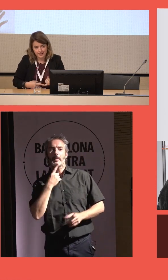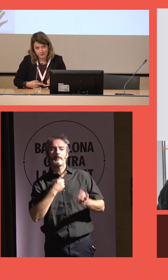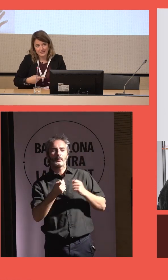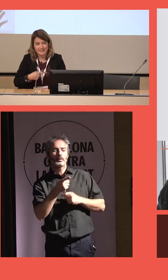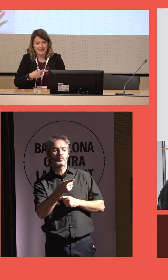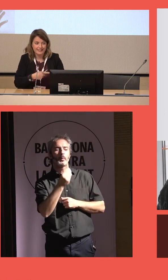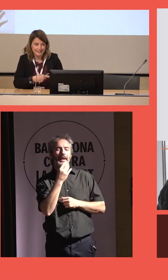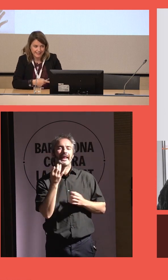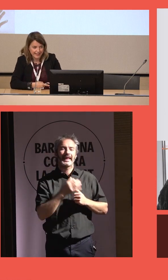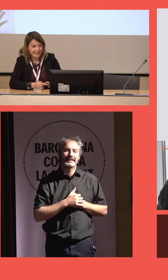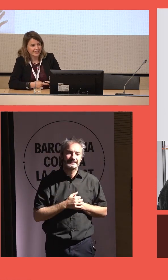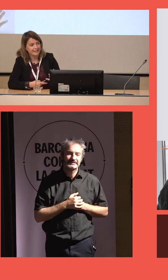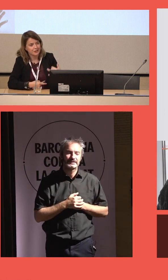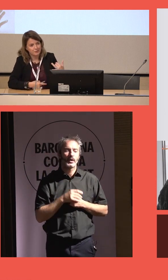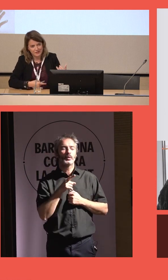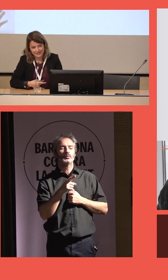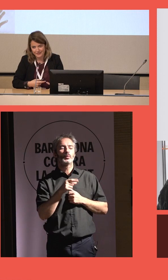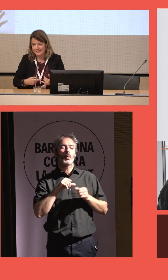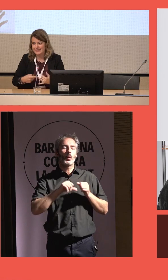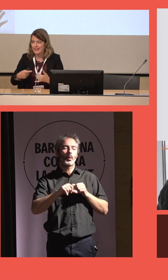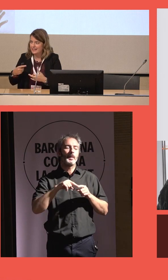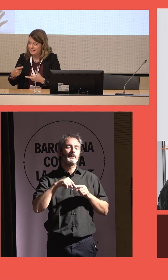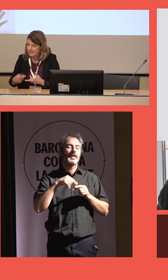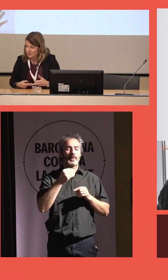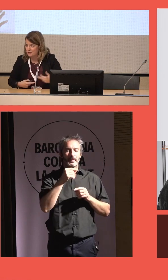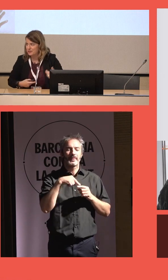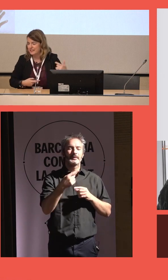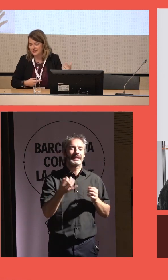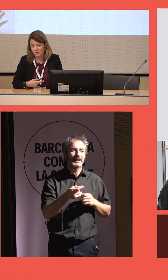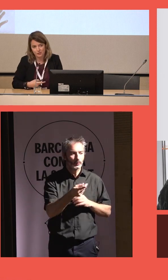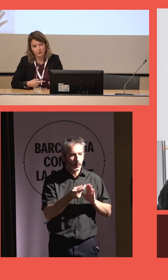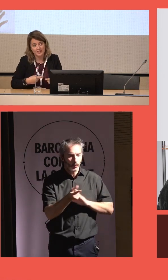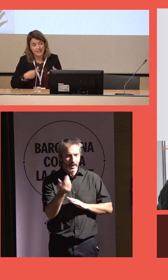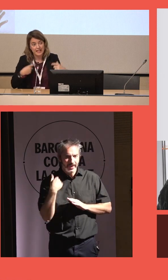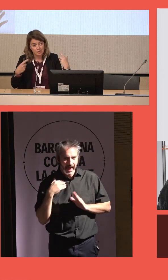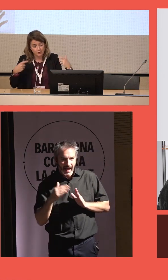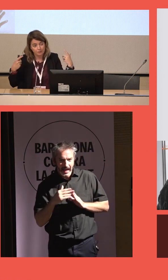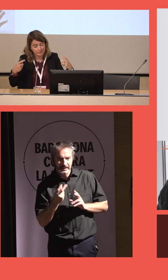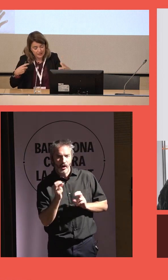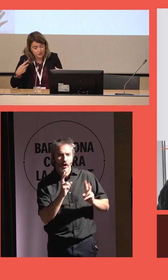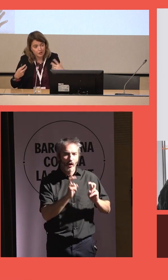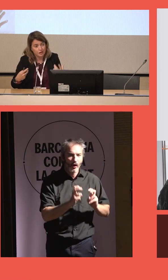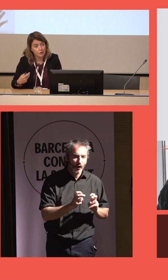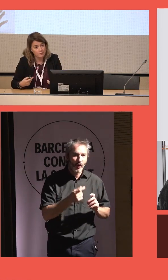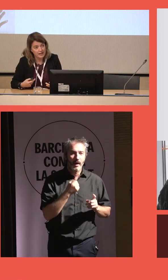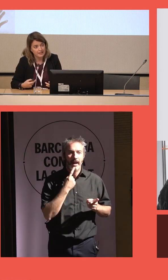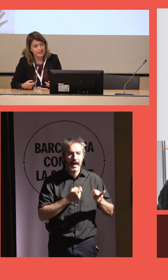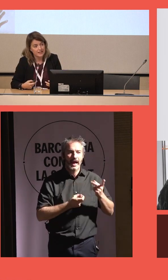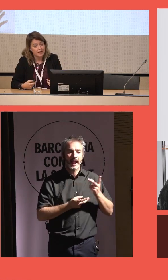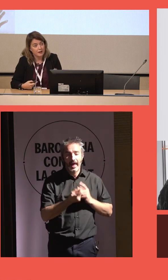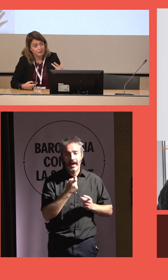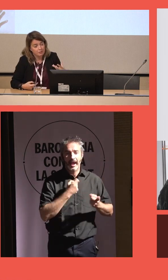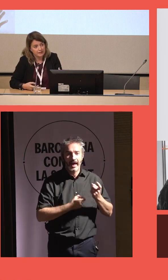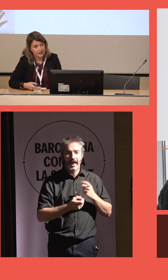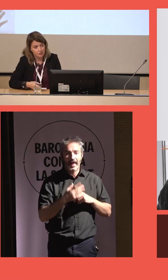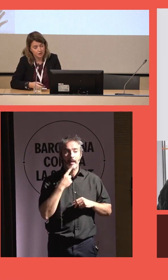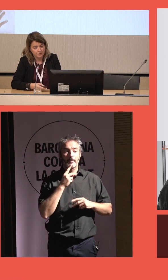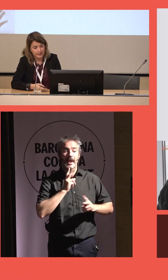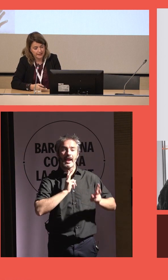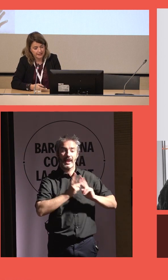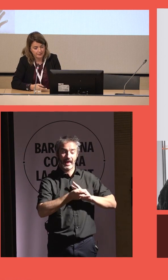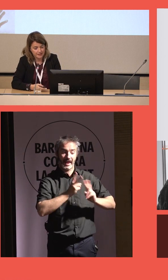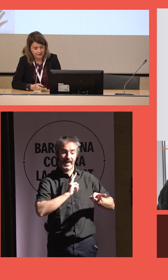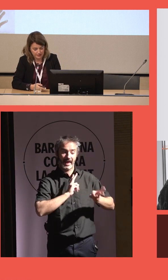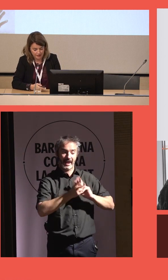de què has menjat i què tens previst de menjar i si has sortit si no has sortit són converses per fomentar